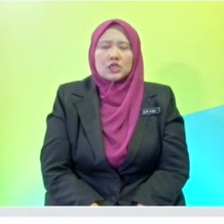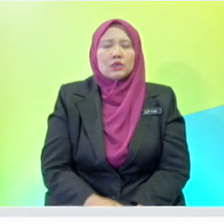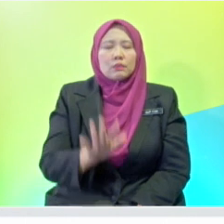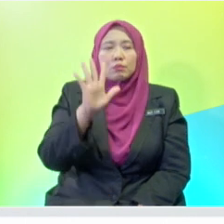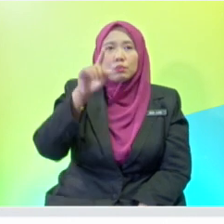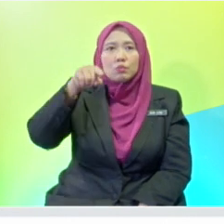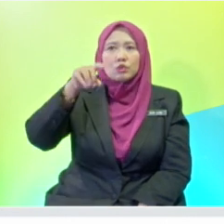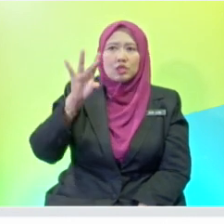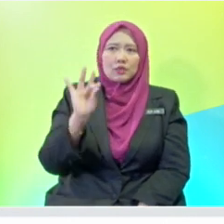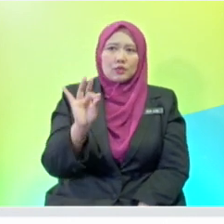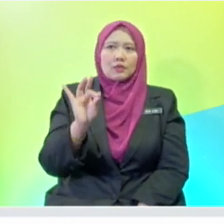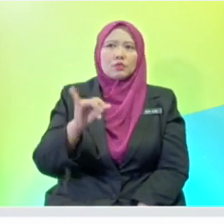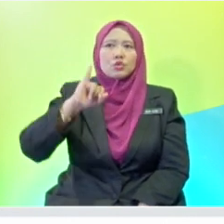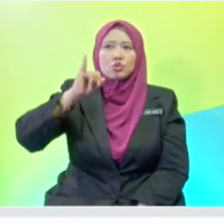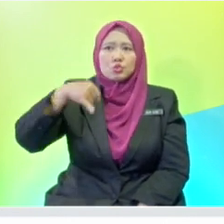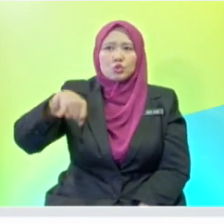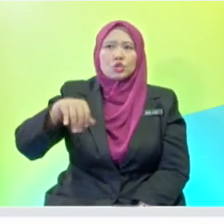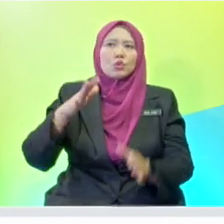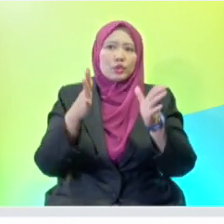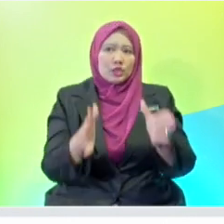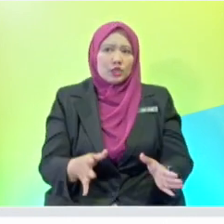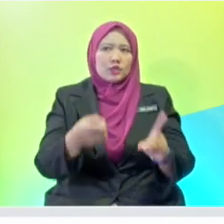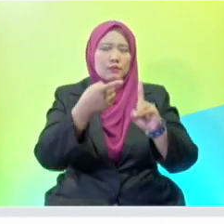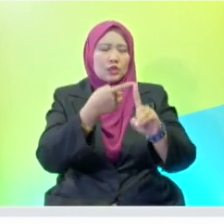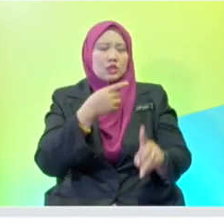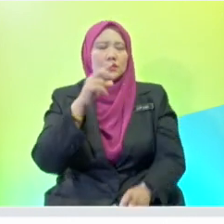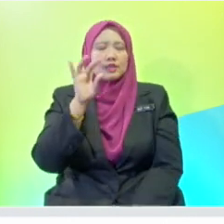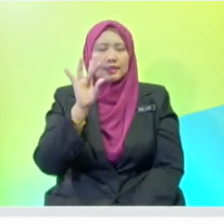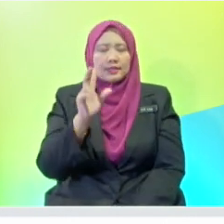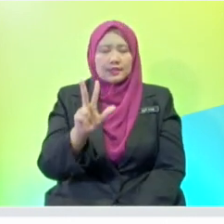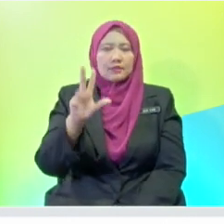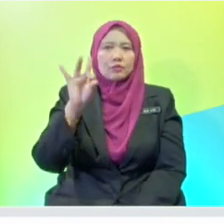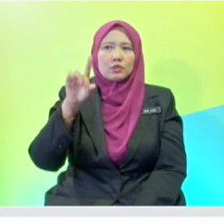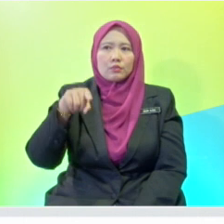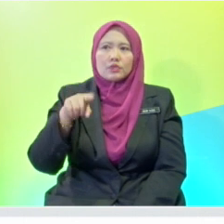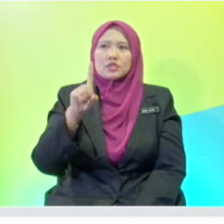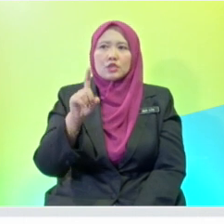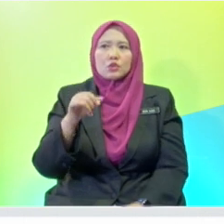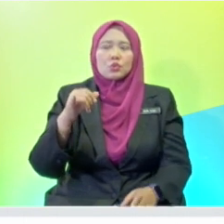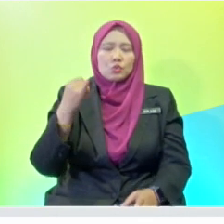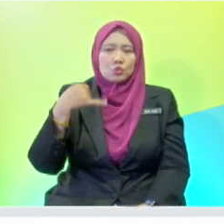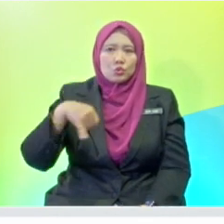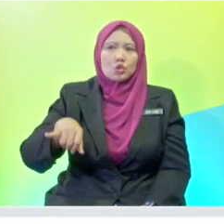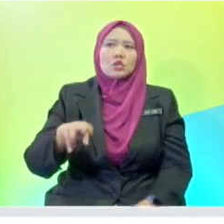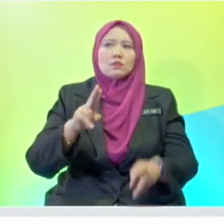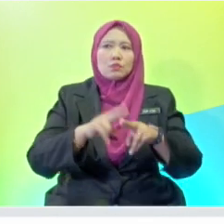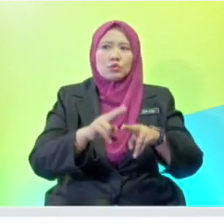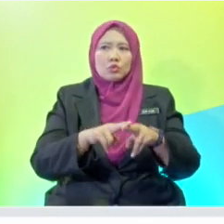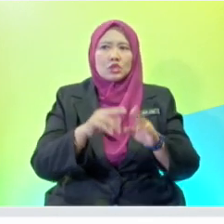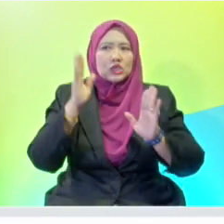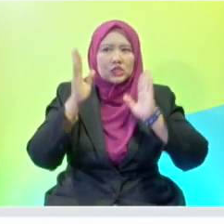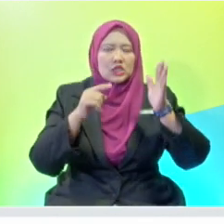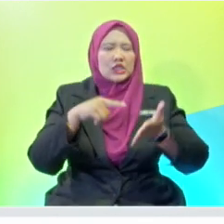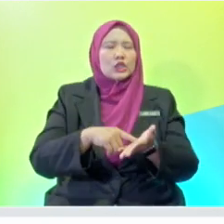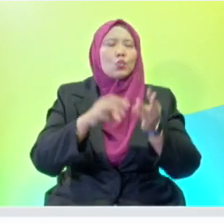5.8 juta orang daripada 38 poin 1 juta penduduk di negara Malaysia ini adalah terdiri daripada warga